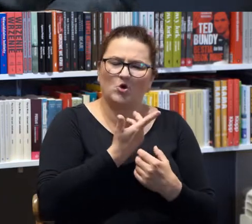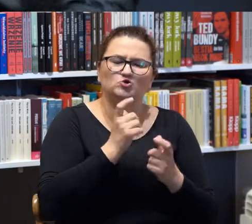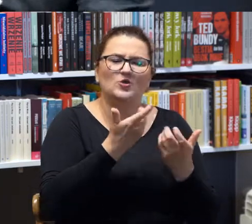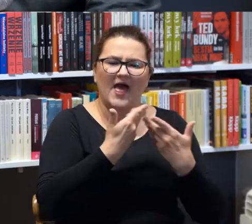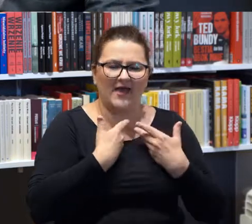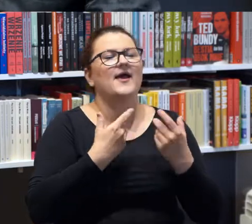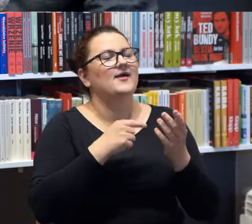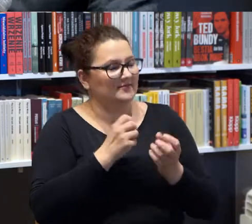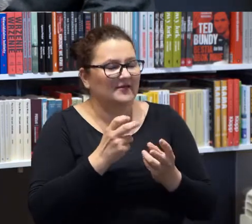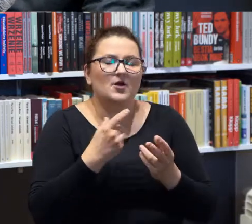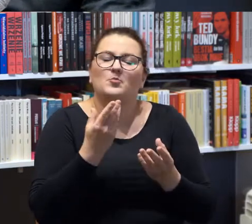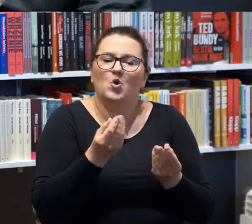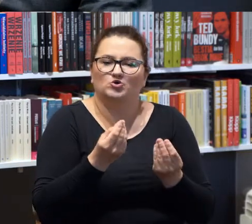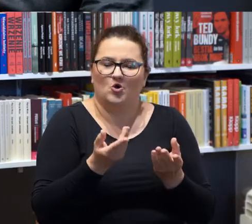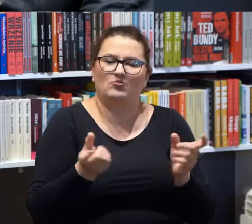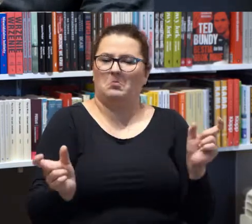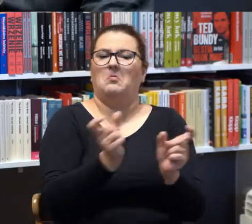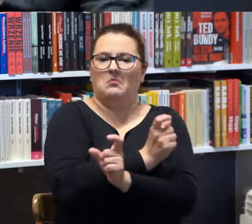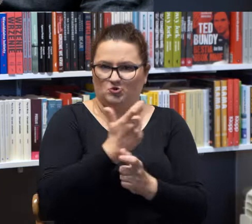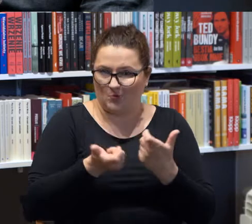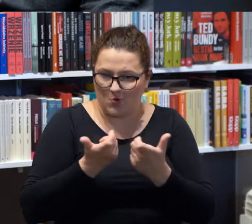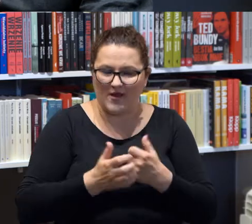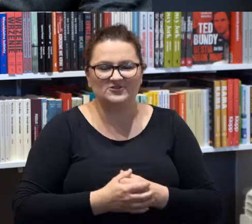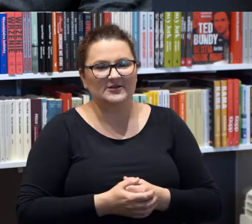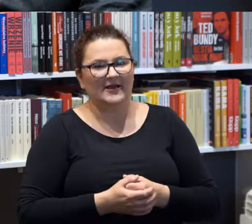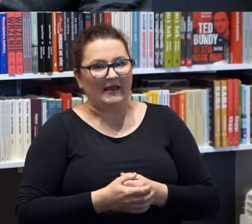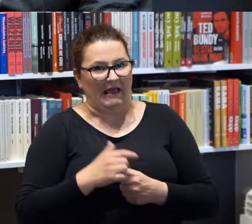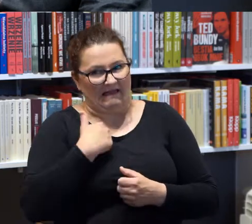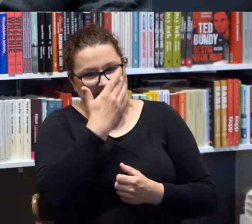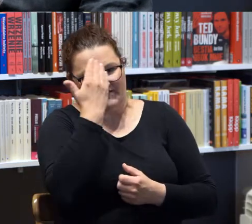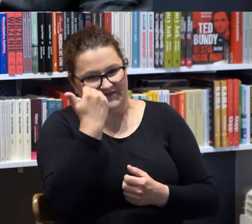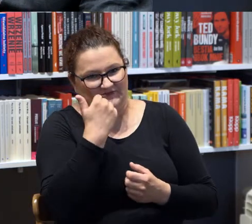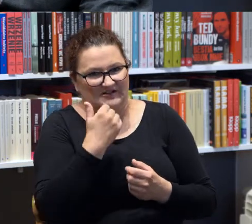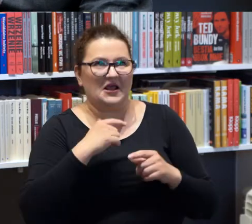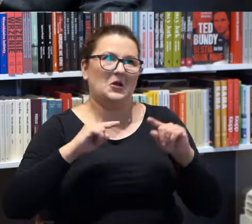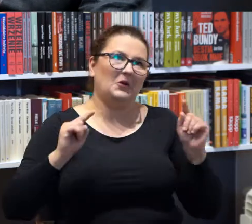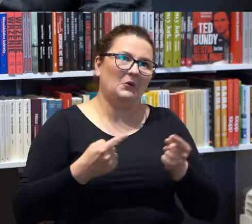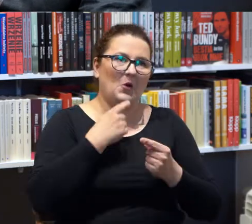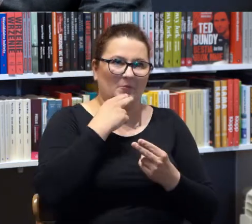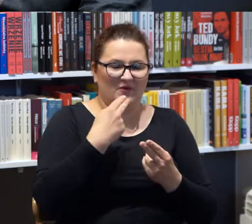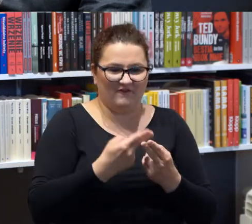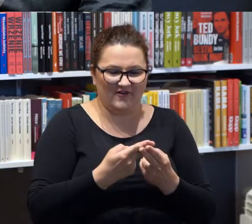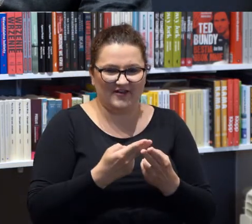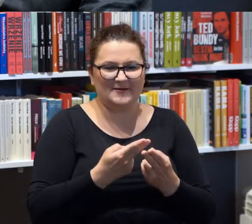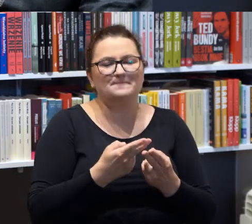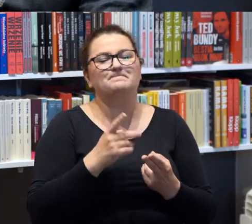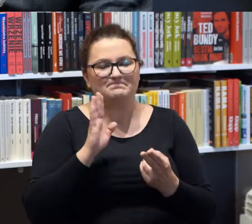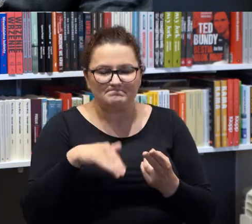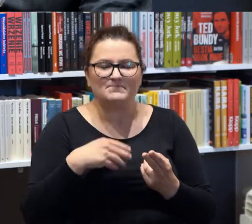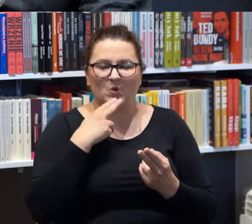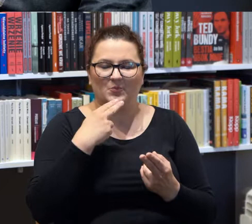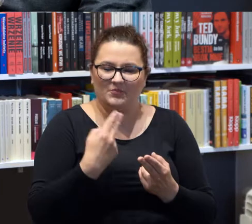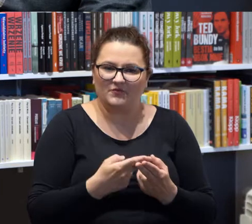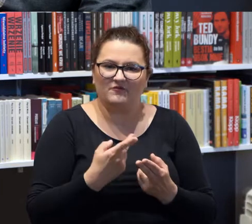potrzebna? To ona jeszcze jest, to jest coś takiego, tylko nie wiem, czy to nie będzie takie zbyt hermetyczna odpowiedź ale na to pytanie, ale powiem, że to też jest właśnie,